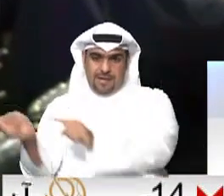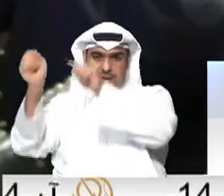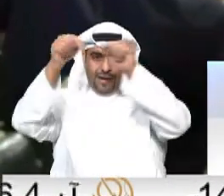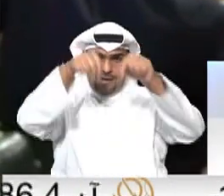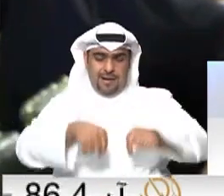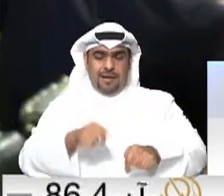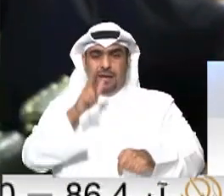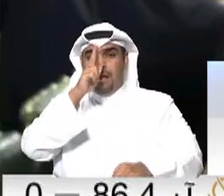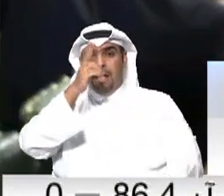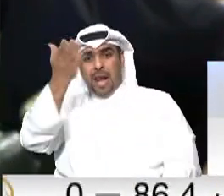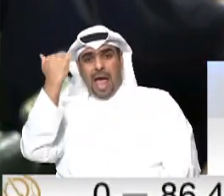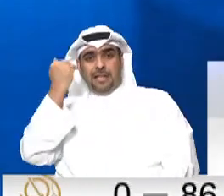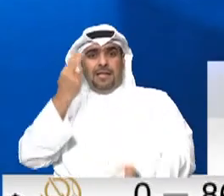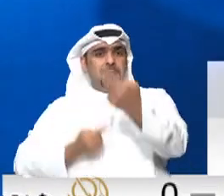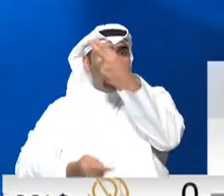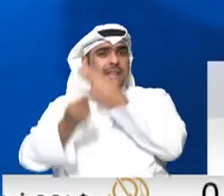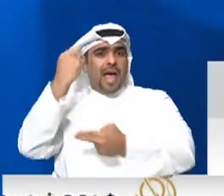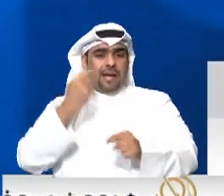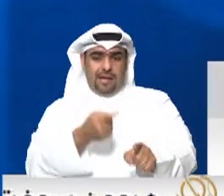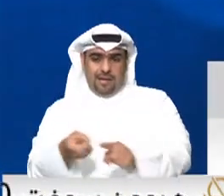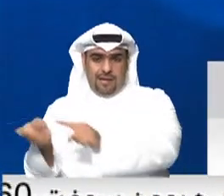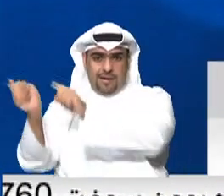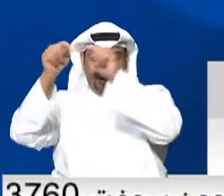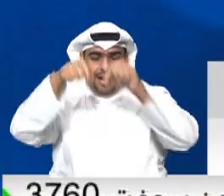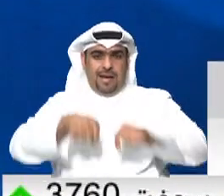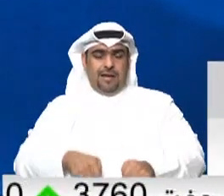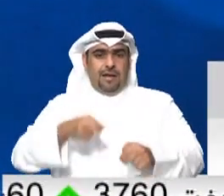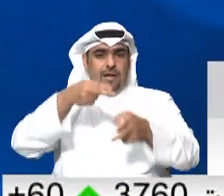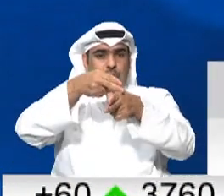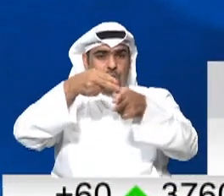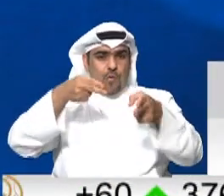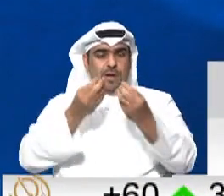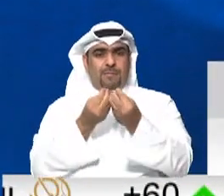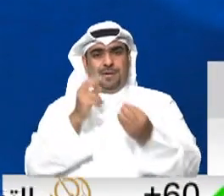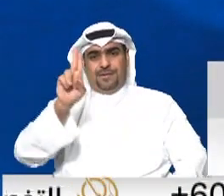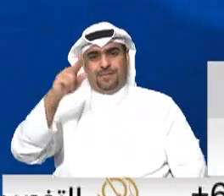للعلاقات الوثيقة التي تربط دولة الكويت بالمملكة المتحدة الصديقة.